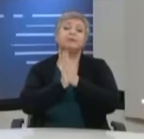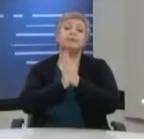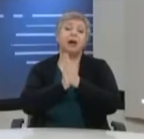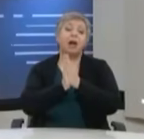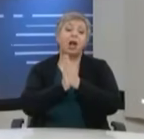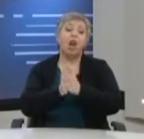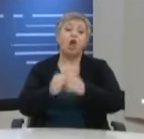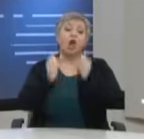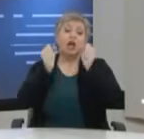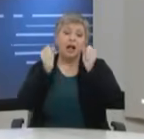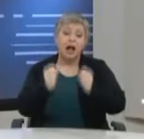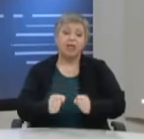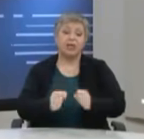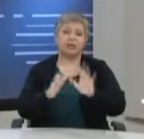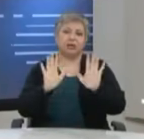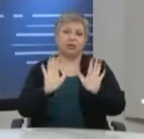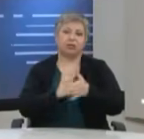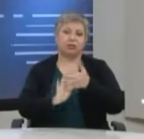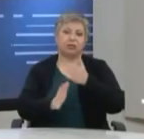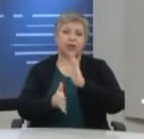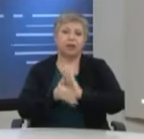κάτω αμέσως.